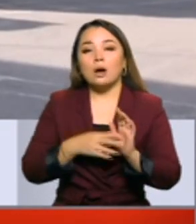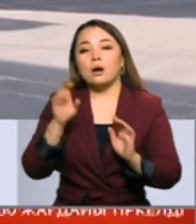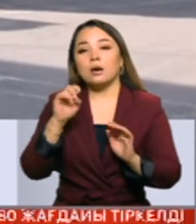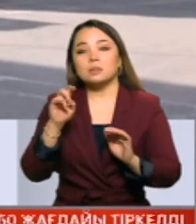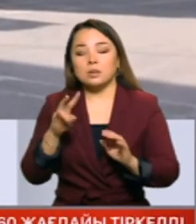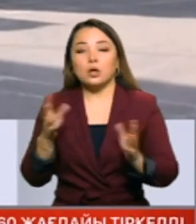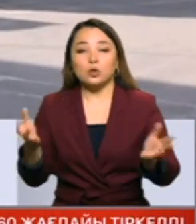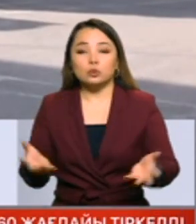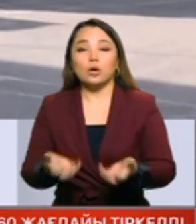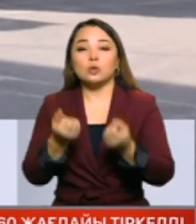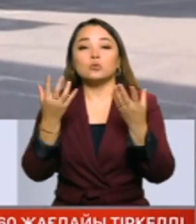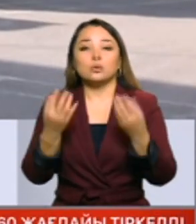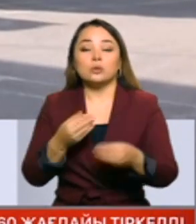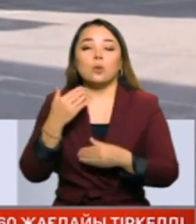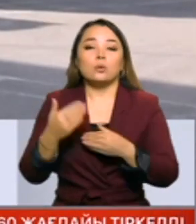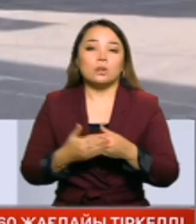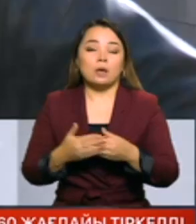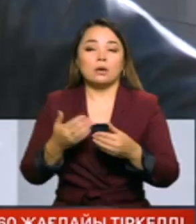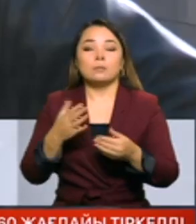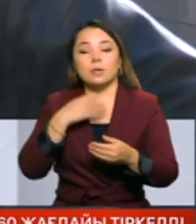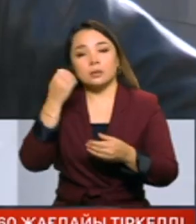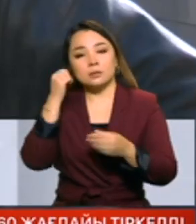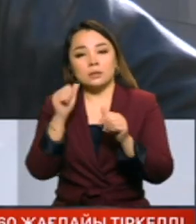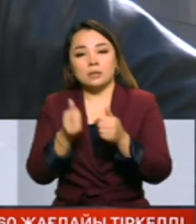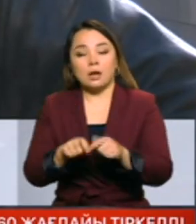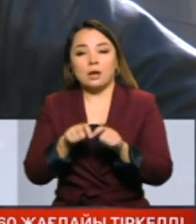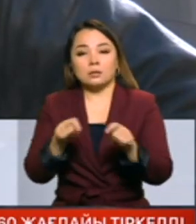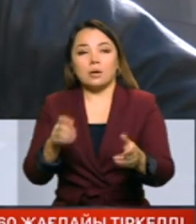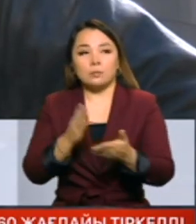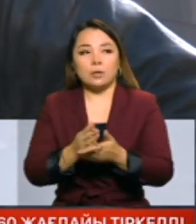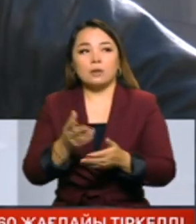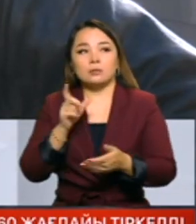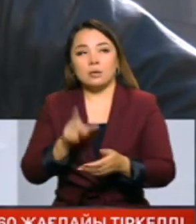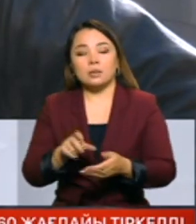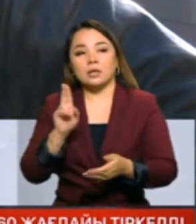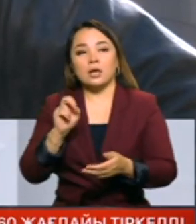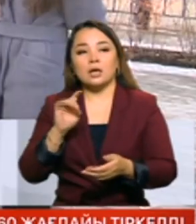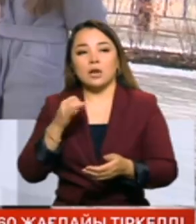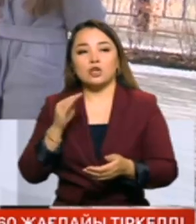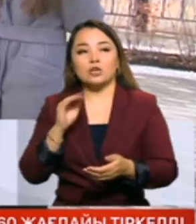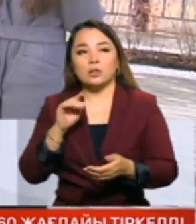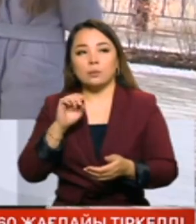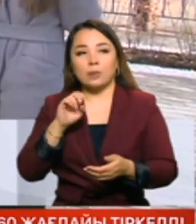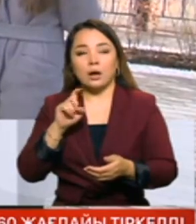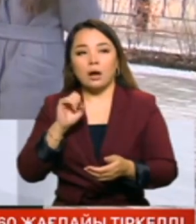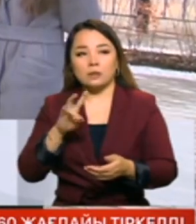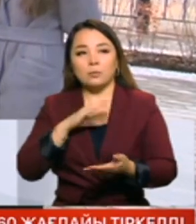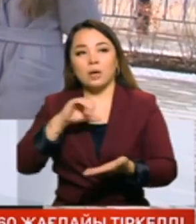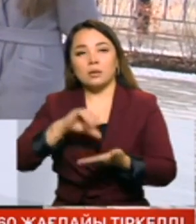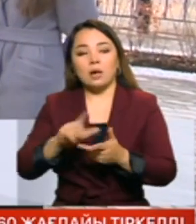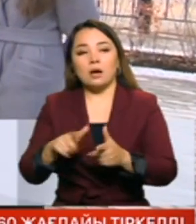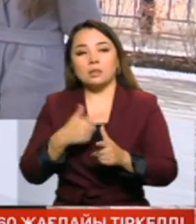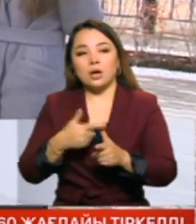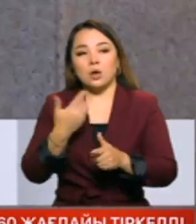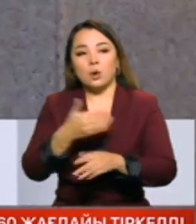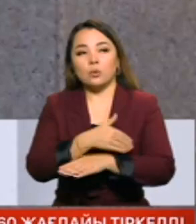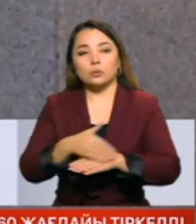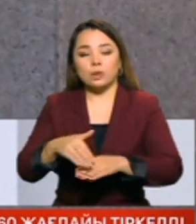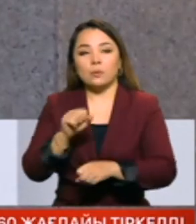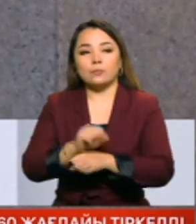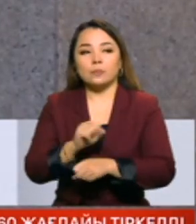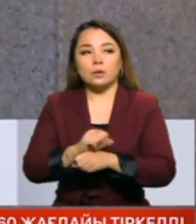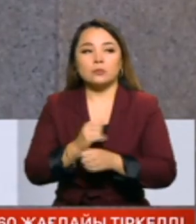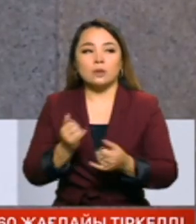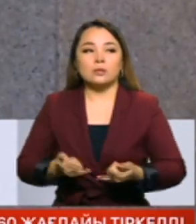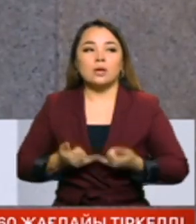орай осындай ескерткіш ашып отырмыз. Ескерткіш бюст Керей Жәнібек хандар көшесіндегі Асқар Забикулиннің есімімен аталатын өрт сөндіру бекетінің